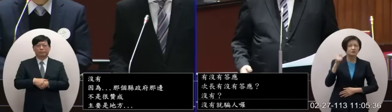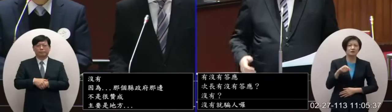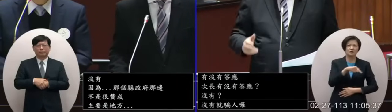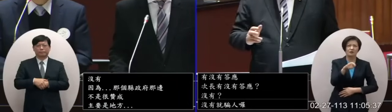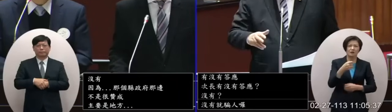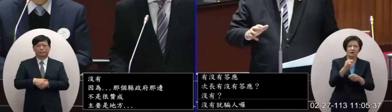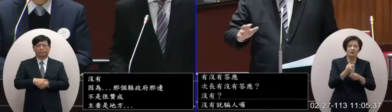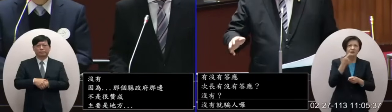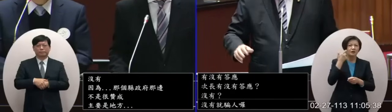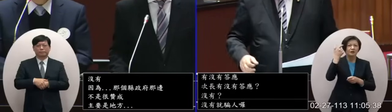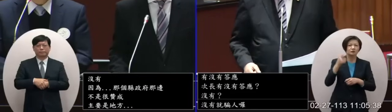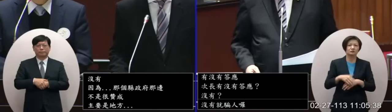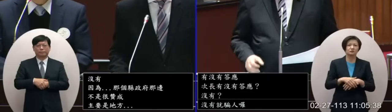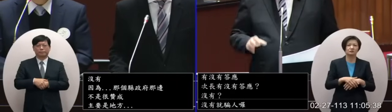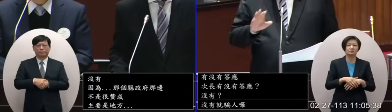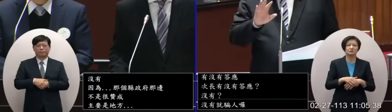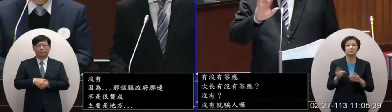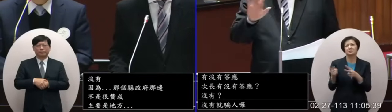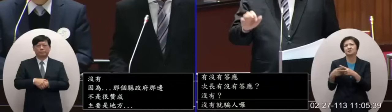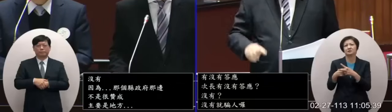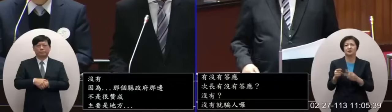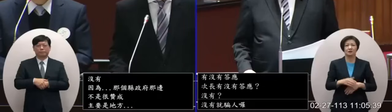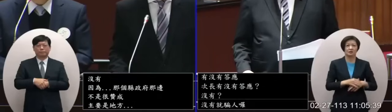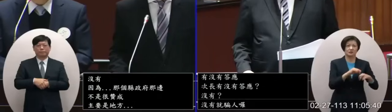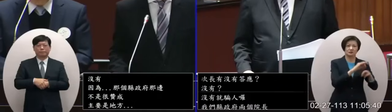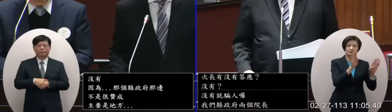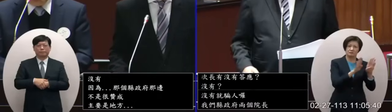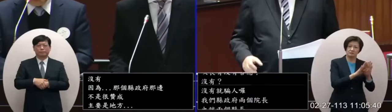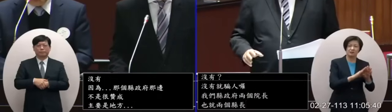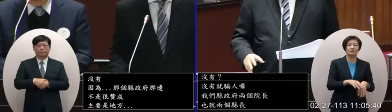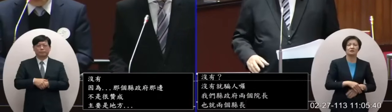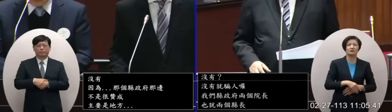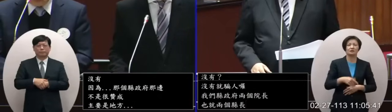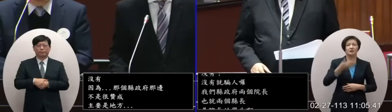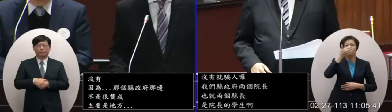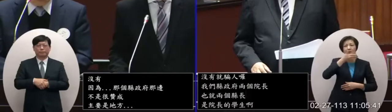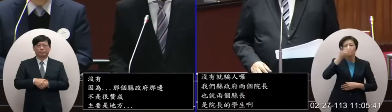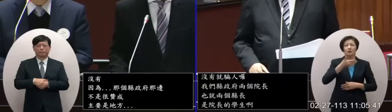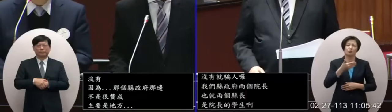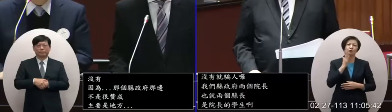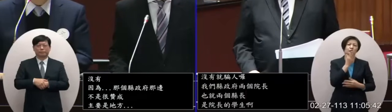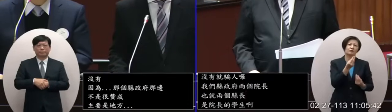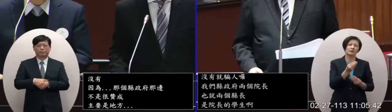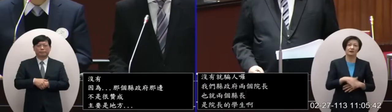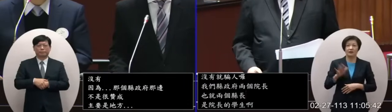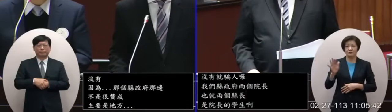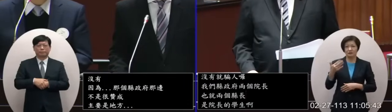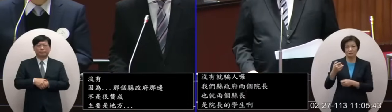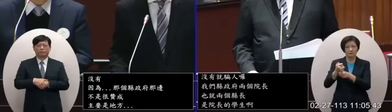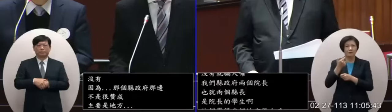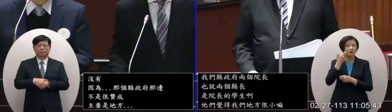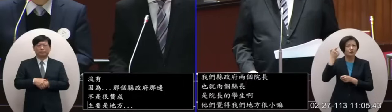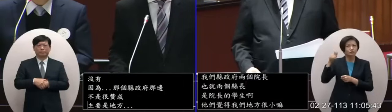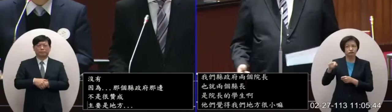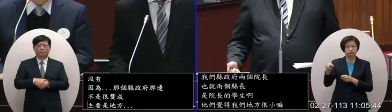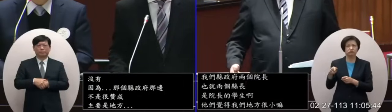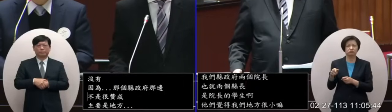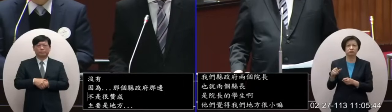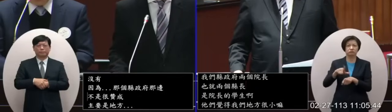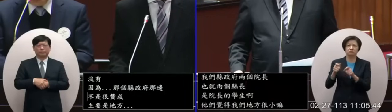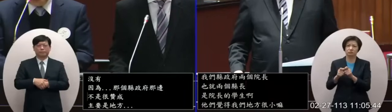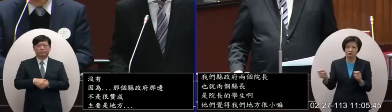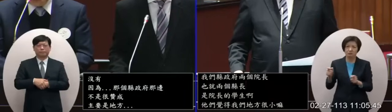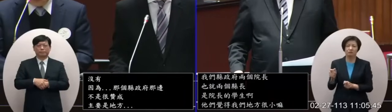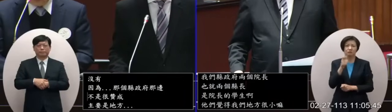不是？金门跟澎湖实施的不是很顺畅， 嗯， 马祖这个地方行之有年了、啊，非常的好，不错